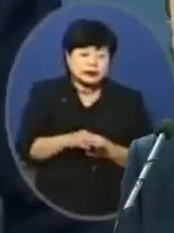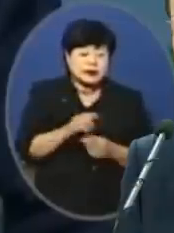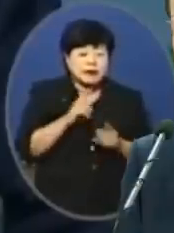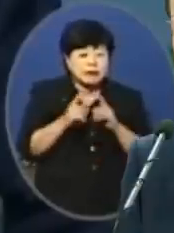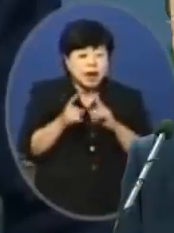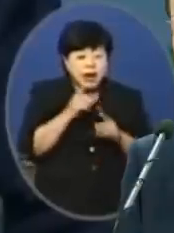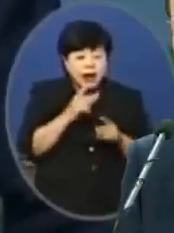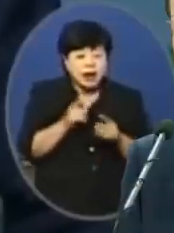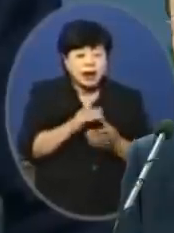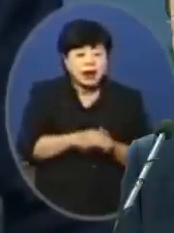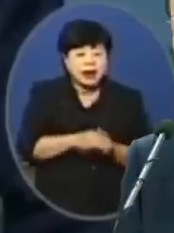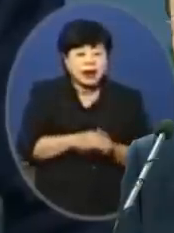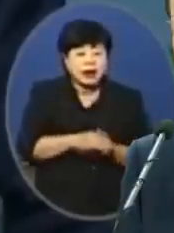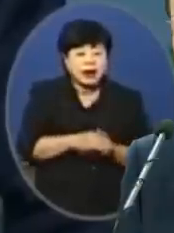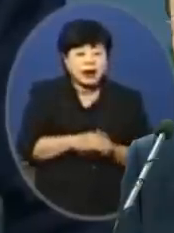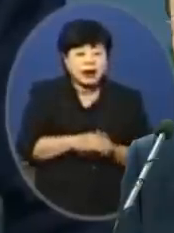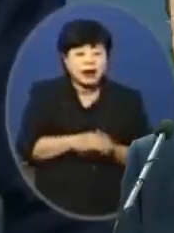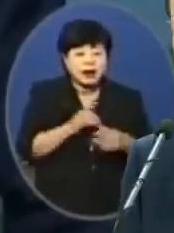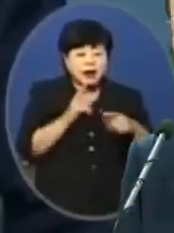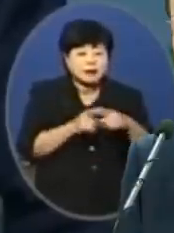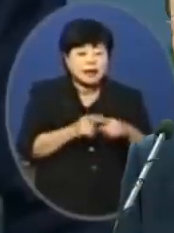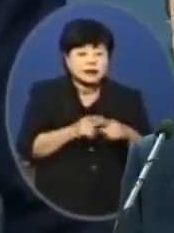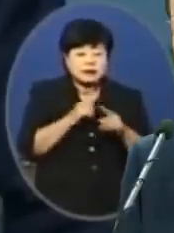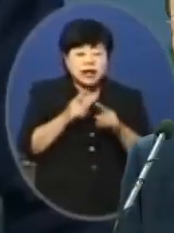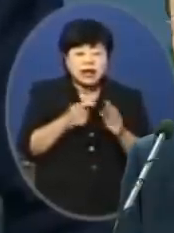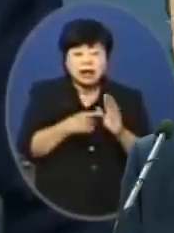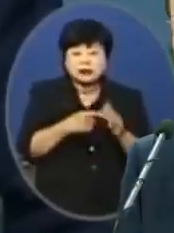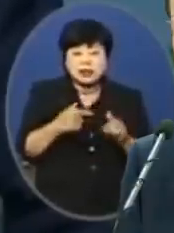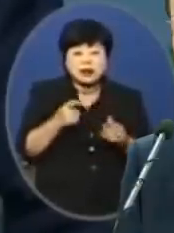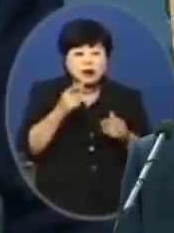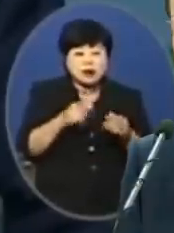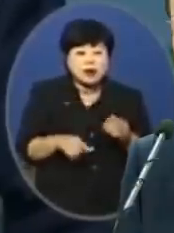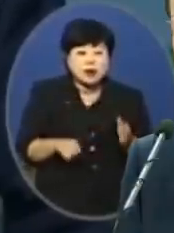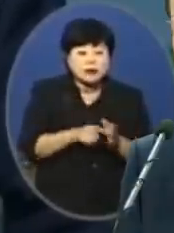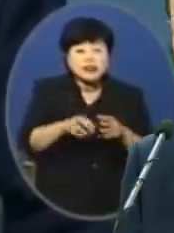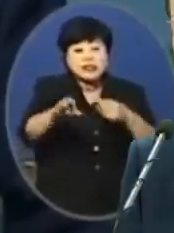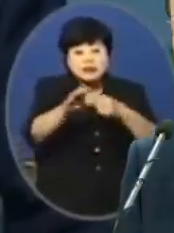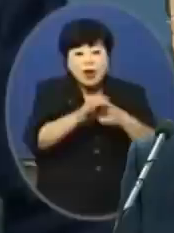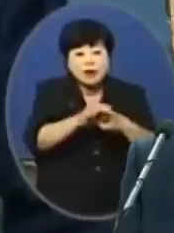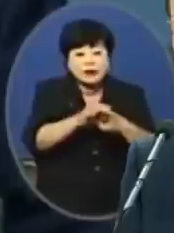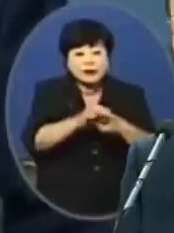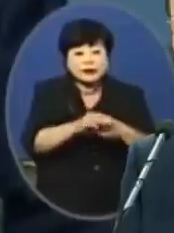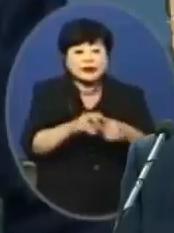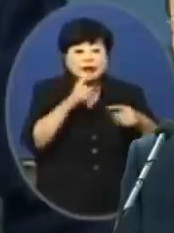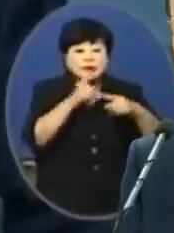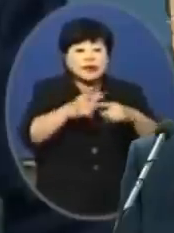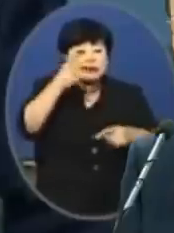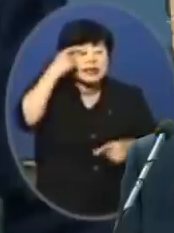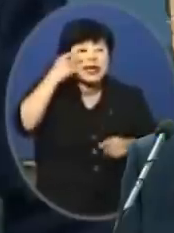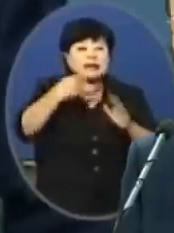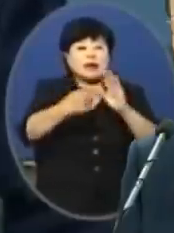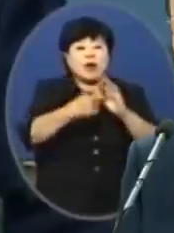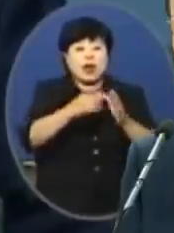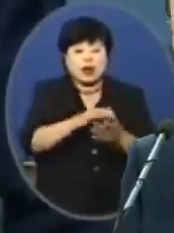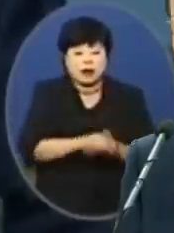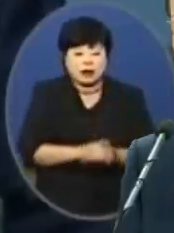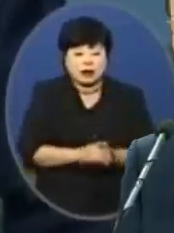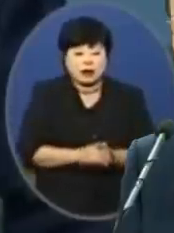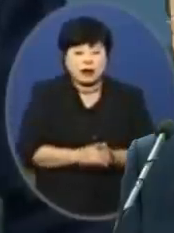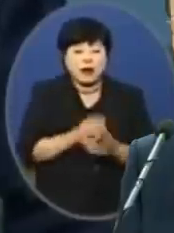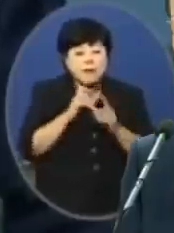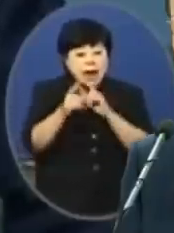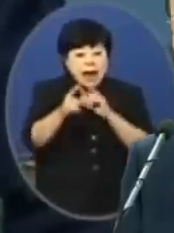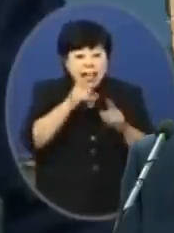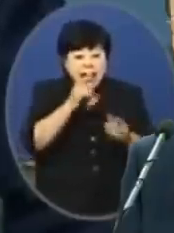말이 긍정적으로 안 나와요. 내가 믿으면 긍정적인 말이 나와요. 그 말이